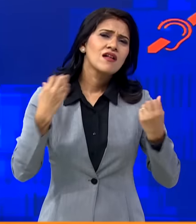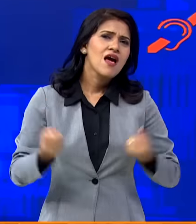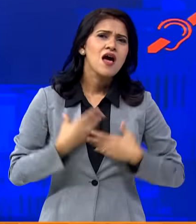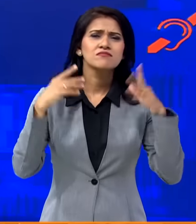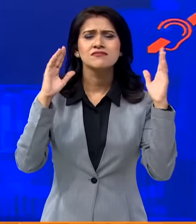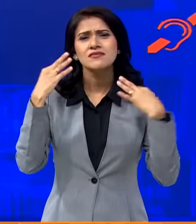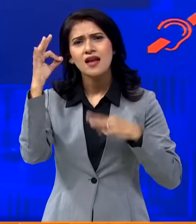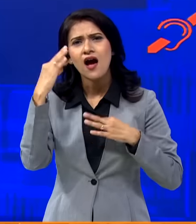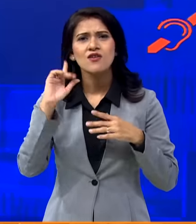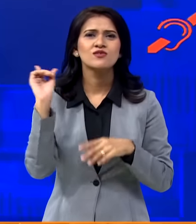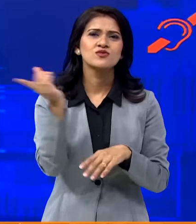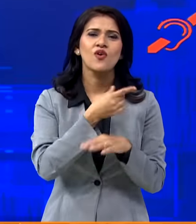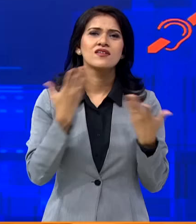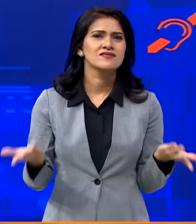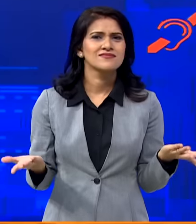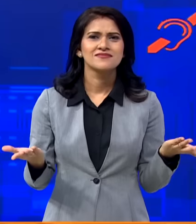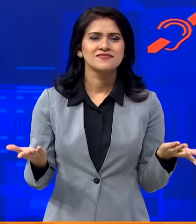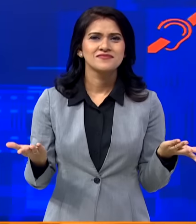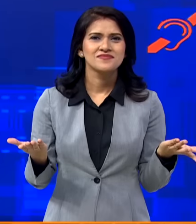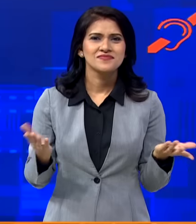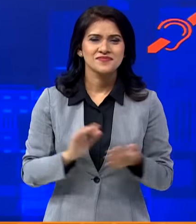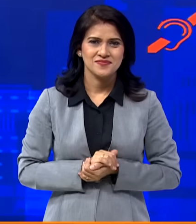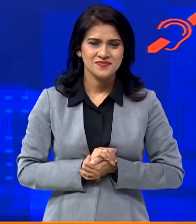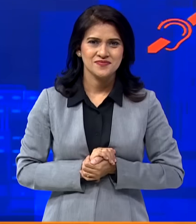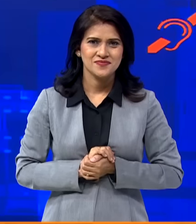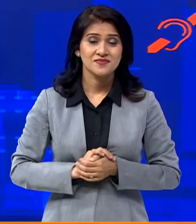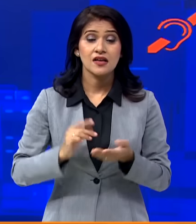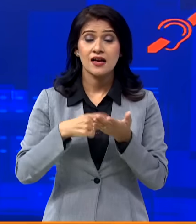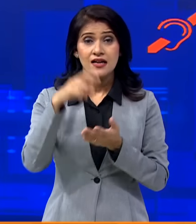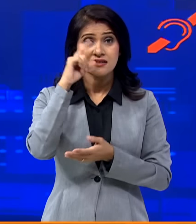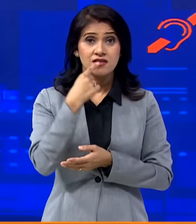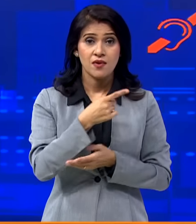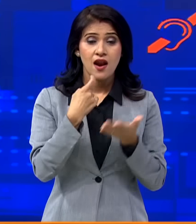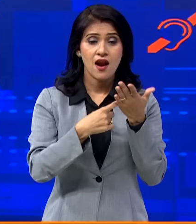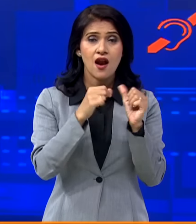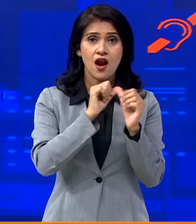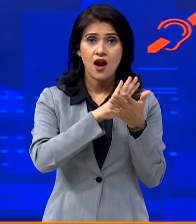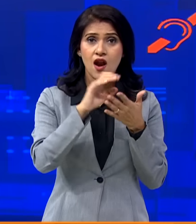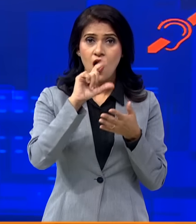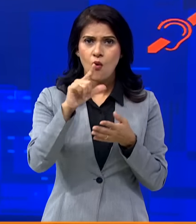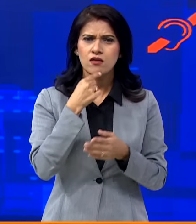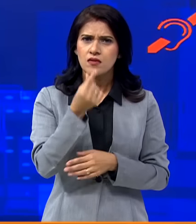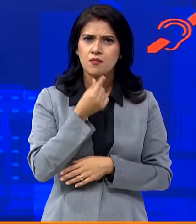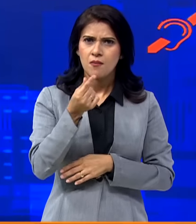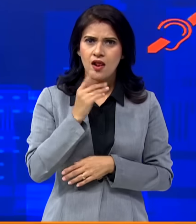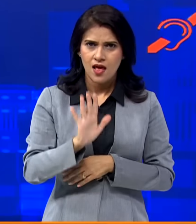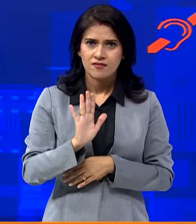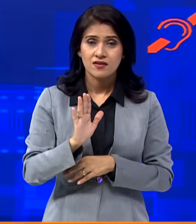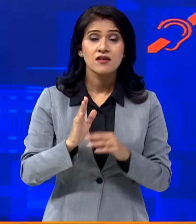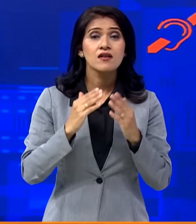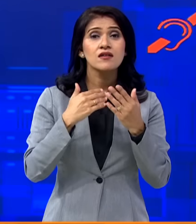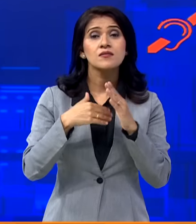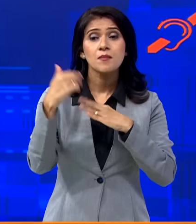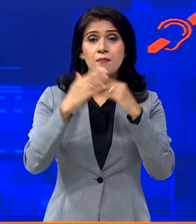था राहुल जी ने एक और बात बार-बार वो कहते हैं कि प्राण प्रतिष्ठा के समारोह में वो जनता से कहते हैं कि आपने